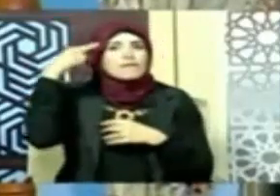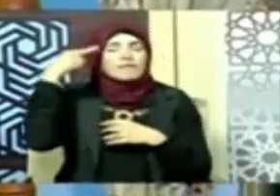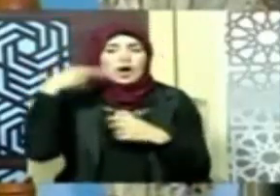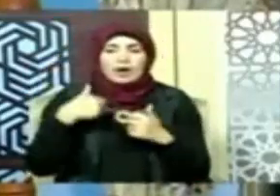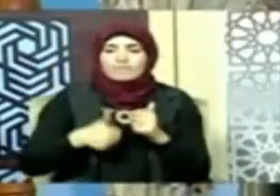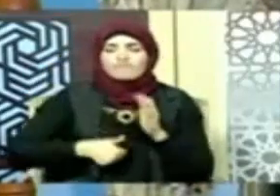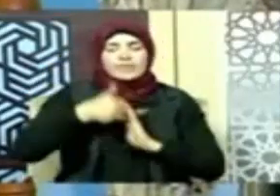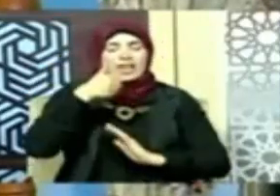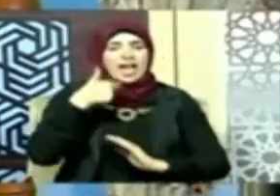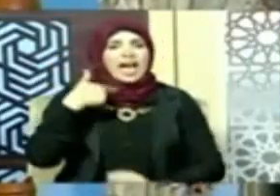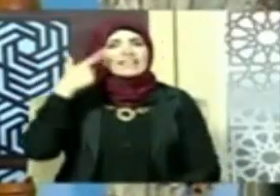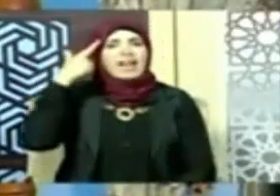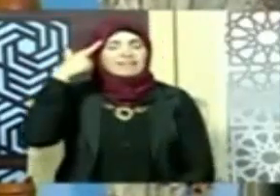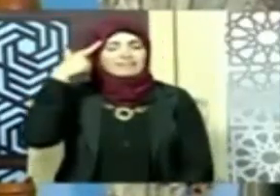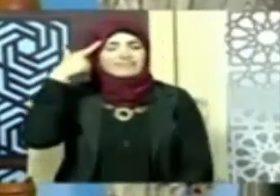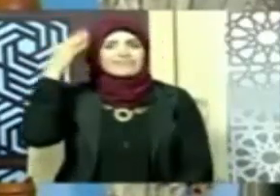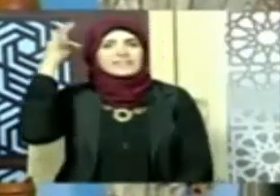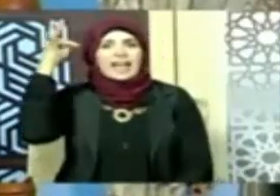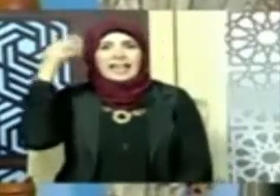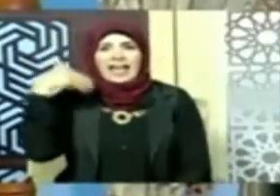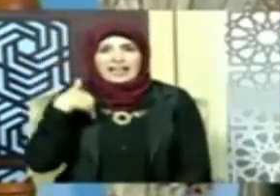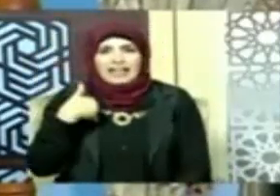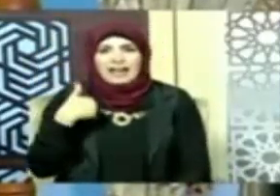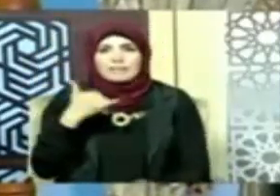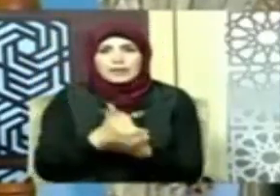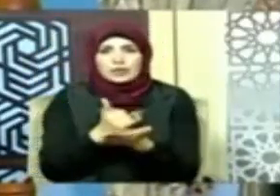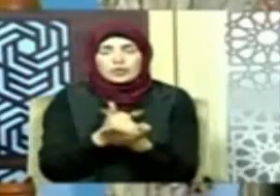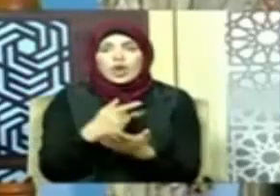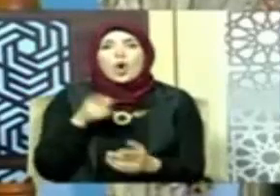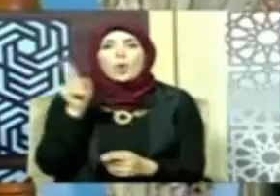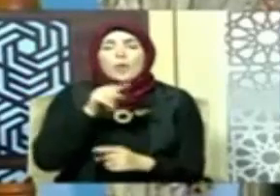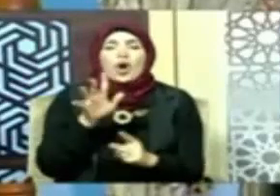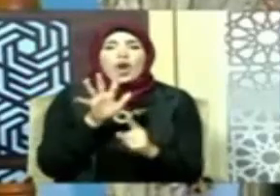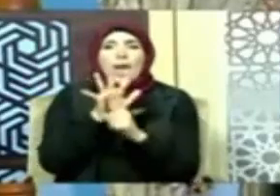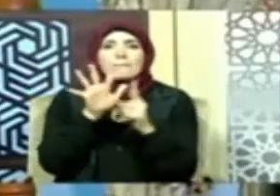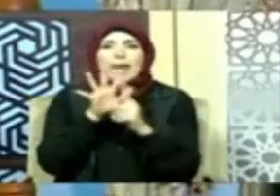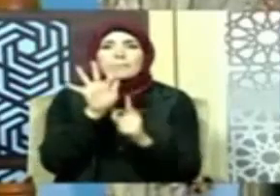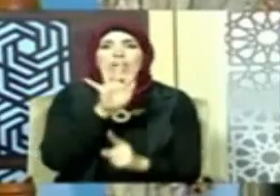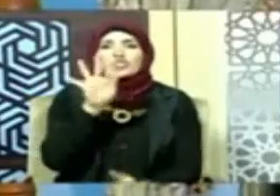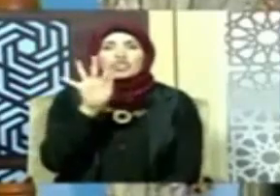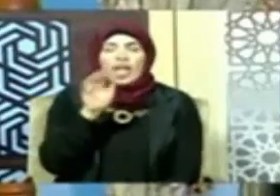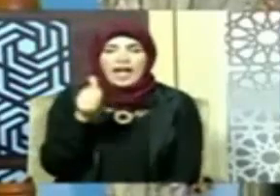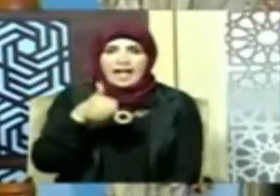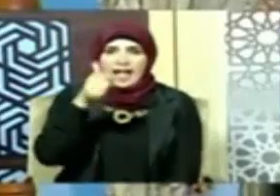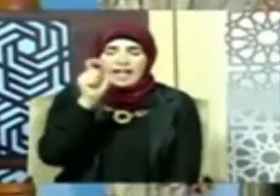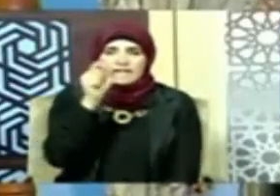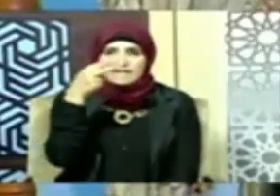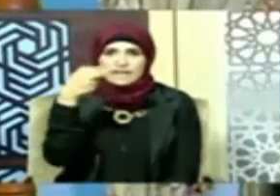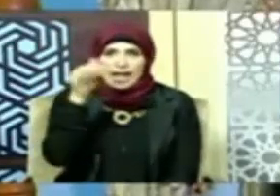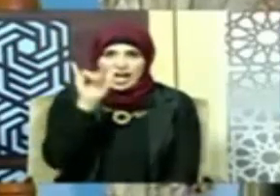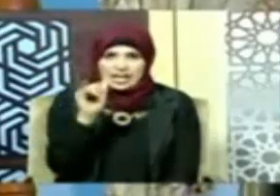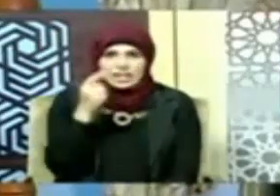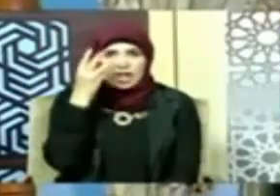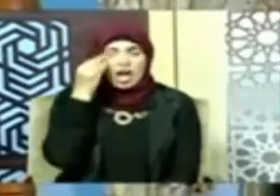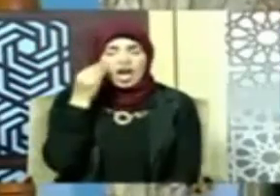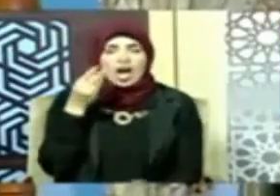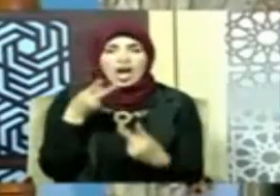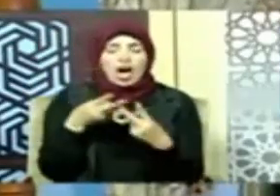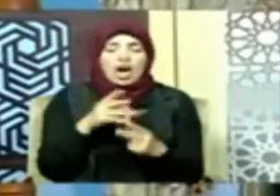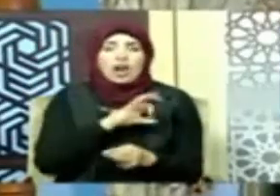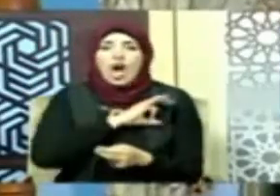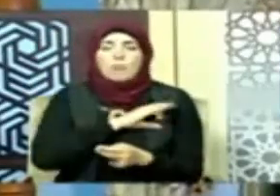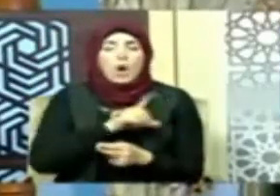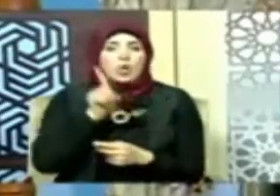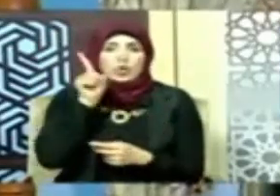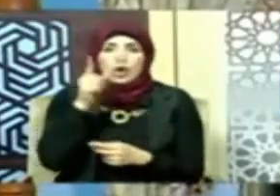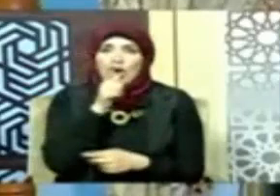ذلك بذكائه. والشافعي رحمه الله يقول: لو كان بالحيل